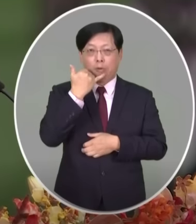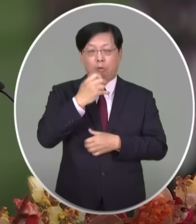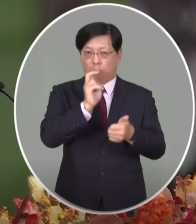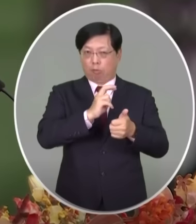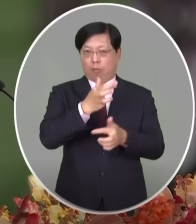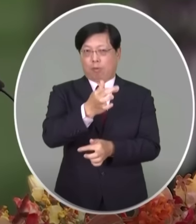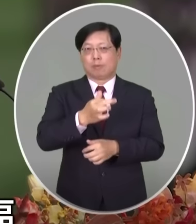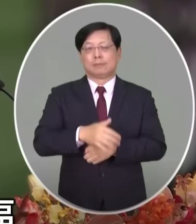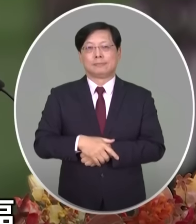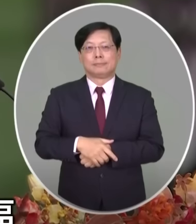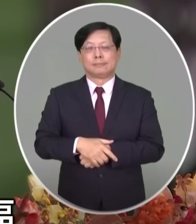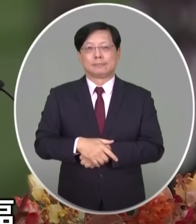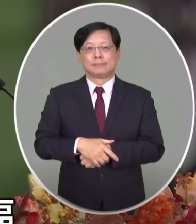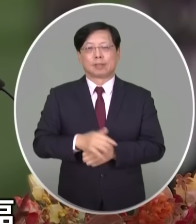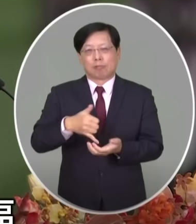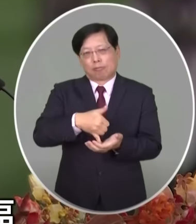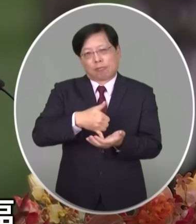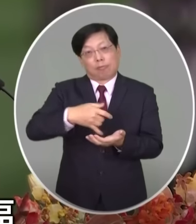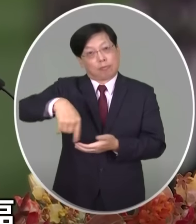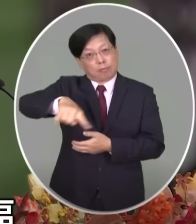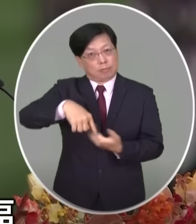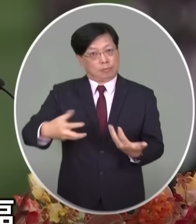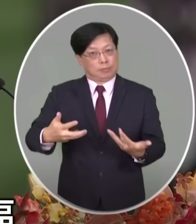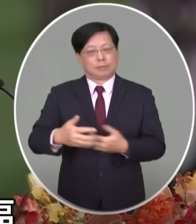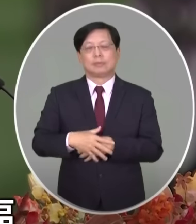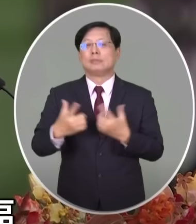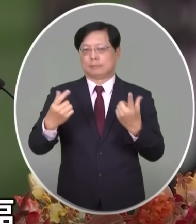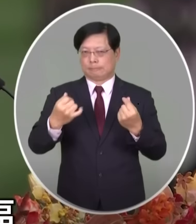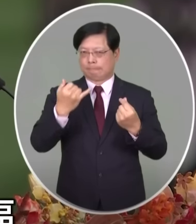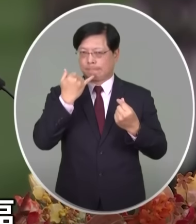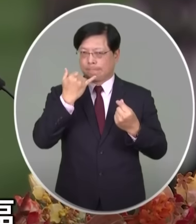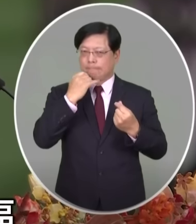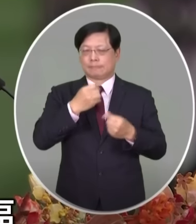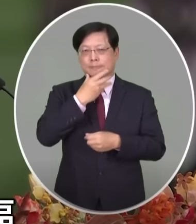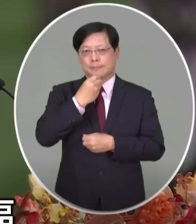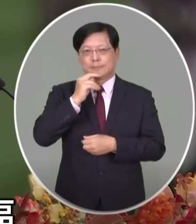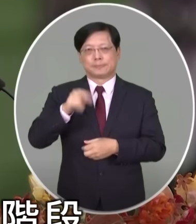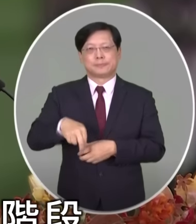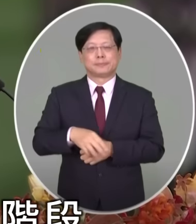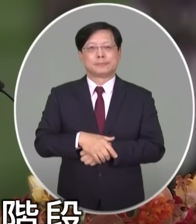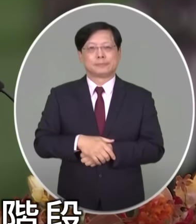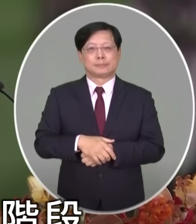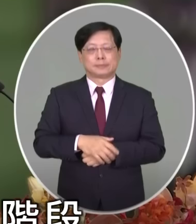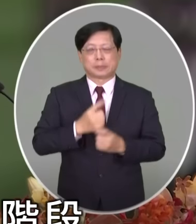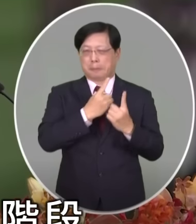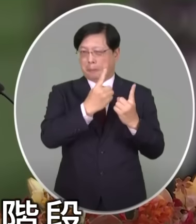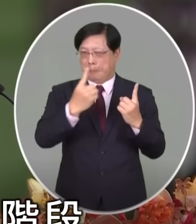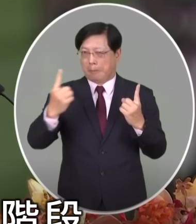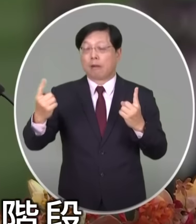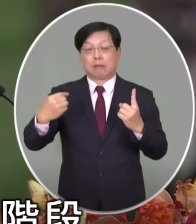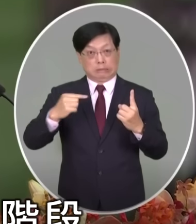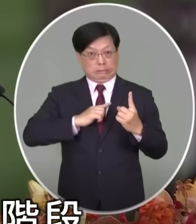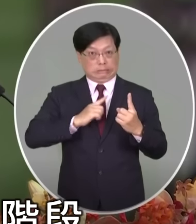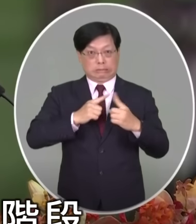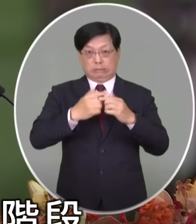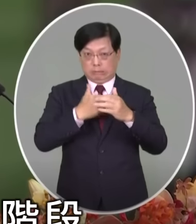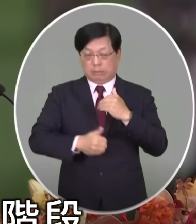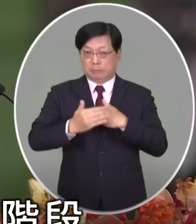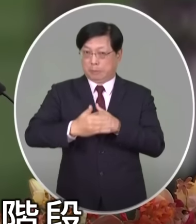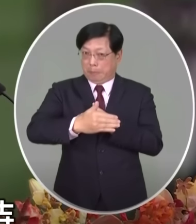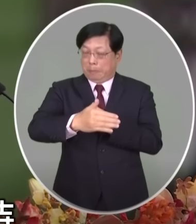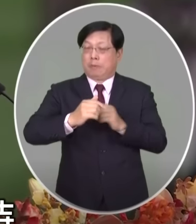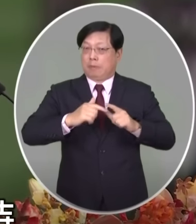顾，弱势者也可以得到幸福，每一个人在人生的每一个阶